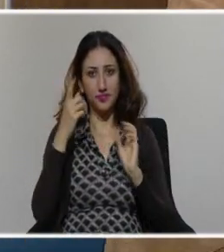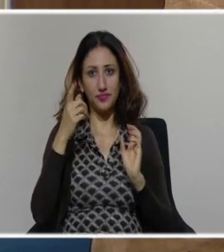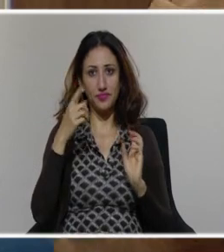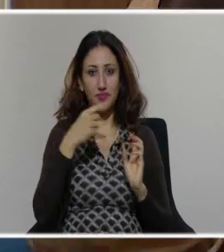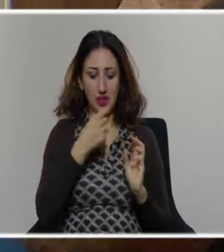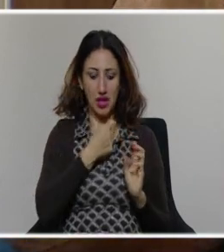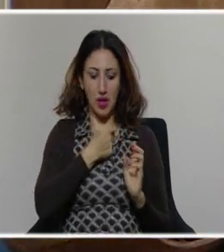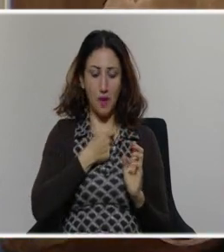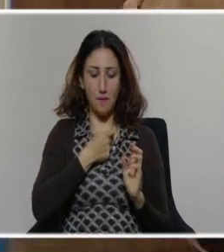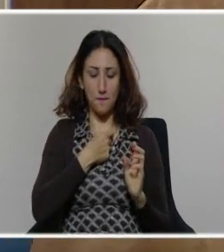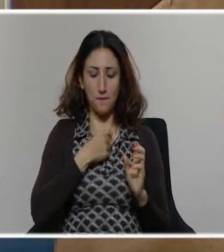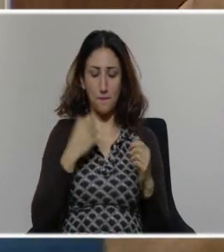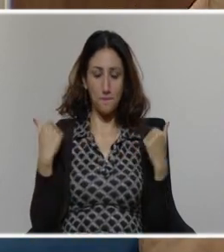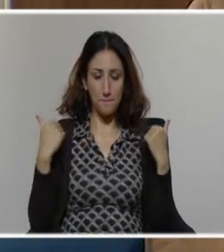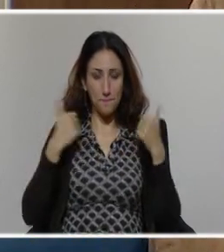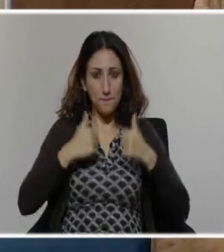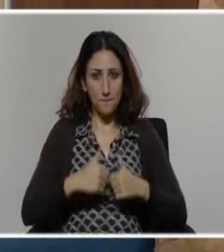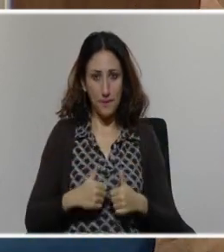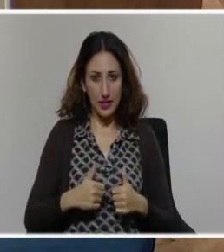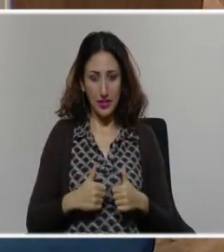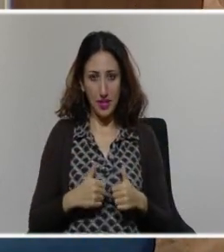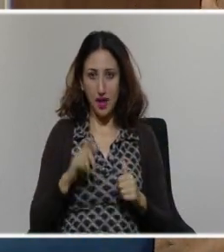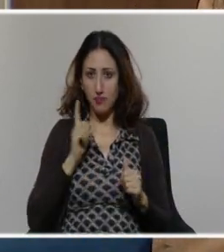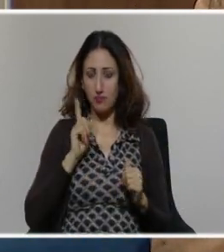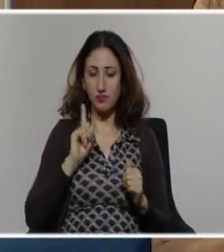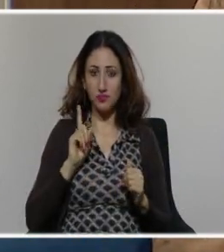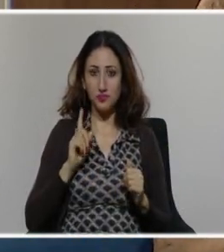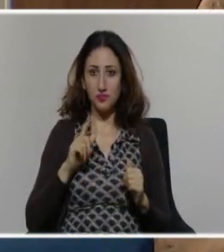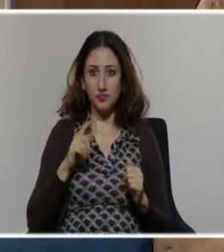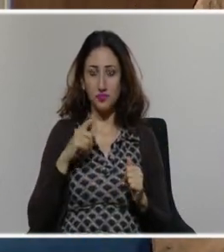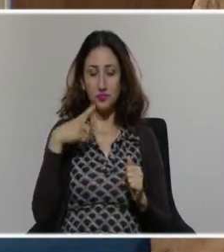كرافات ولبست بدله غامقه لاني